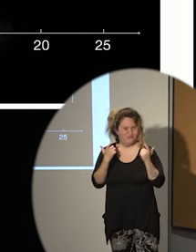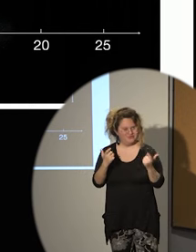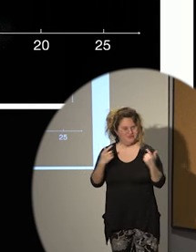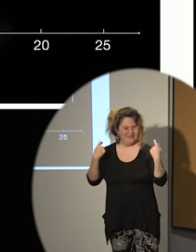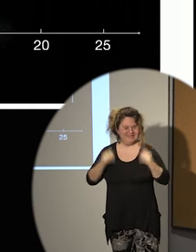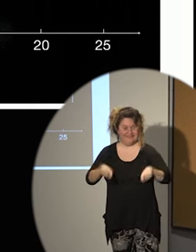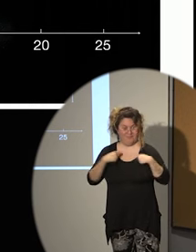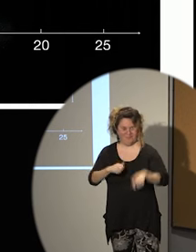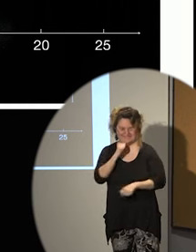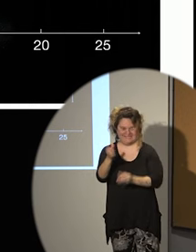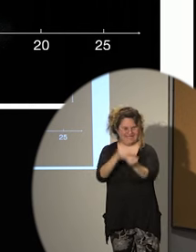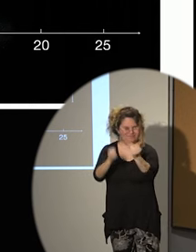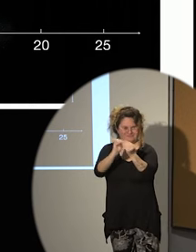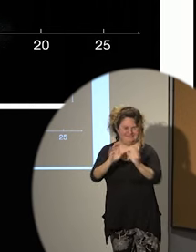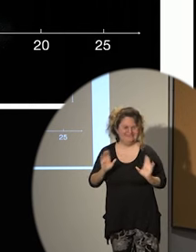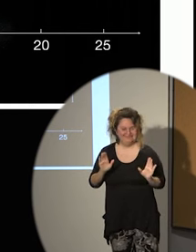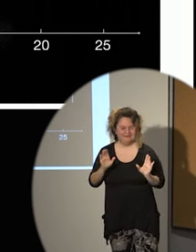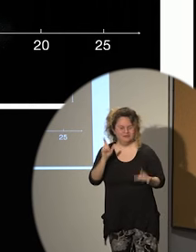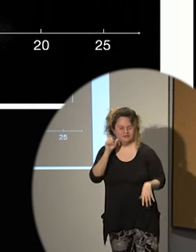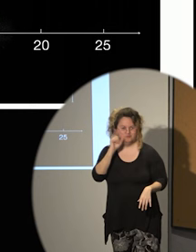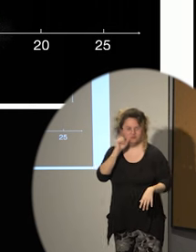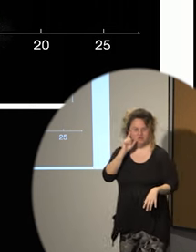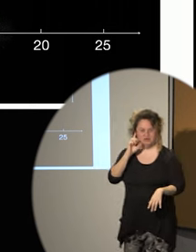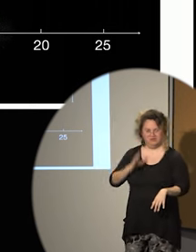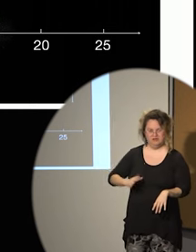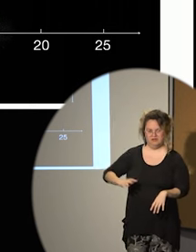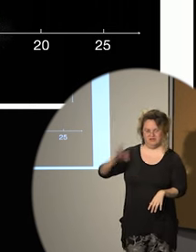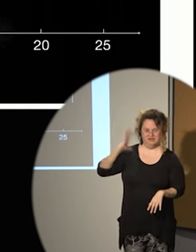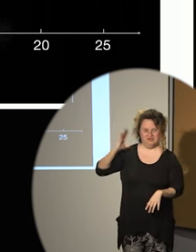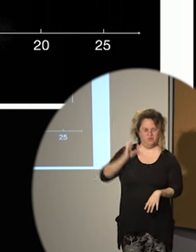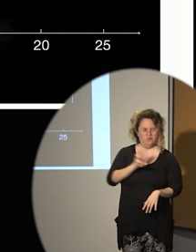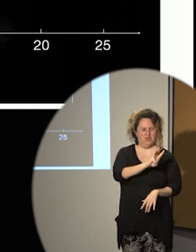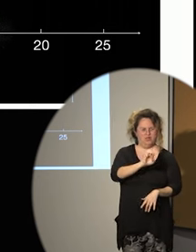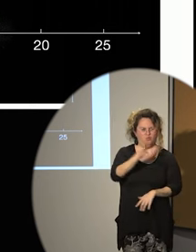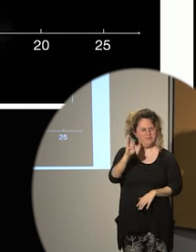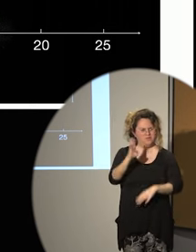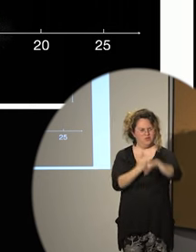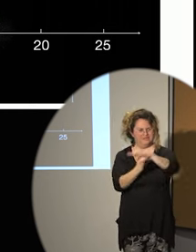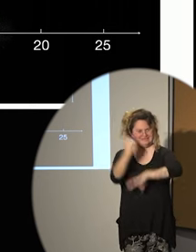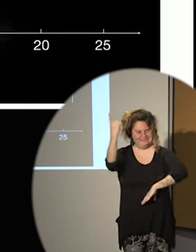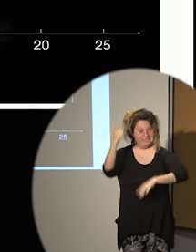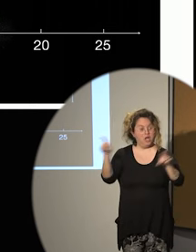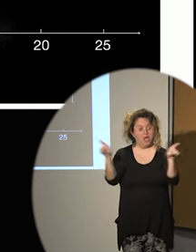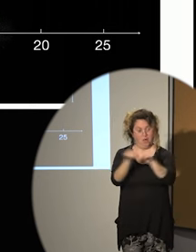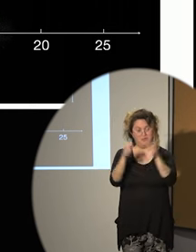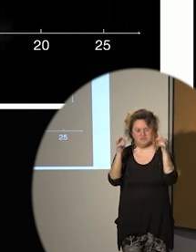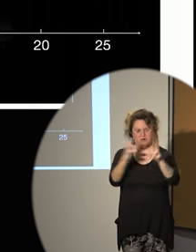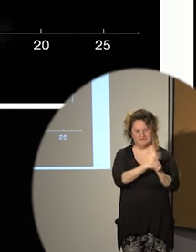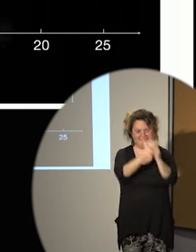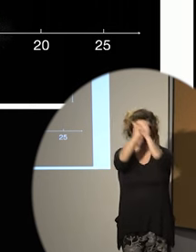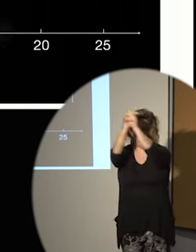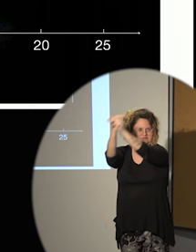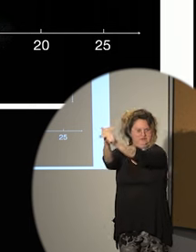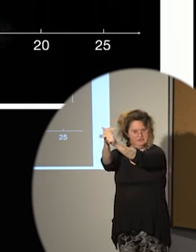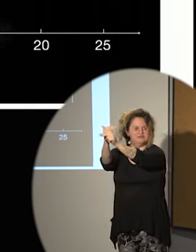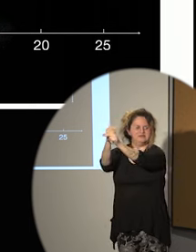plus. Donc c'est un satellite qui a été lancé au point de Lagrange, comme le James Webb, hein, tous les satellites vraiment importants, je pense, dans